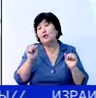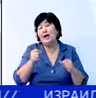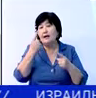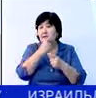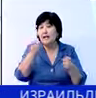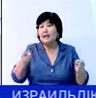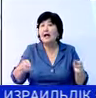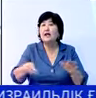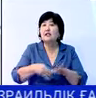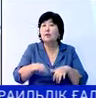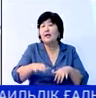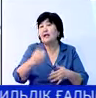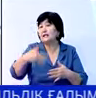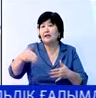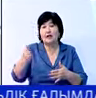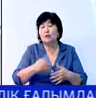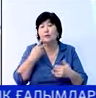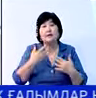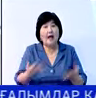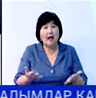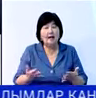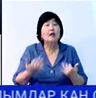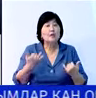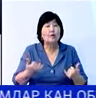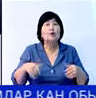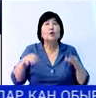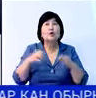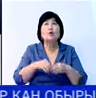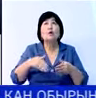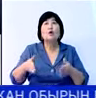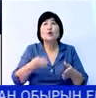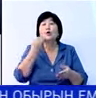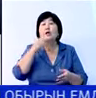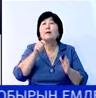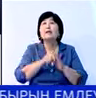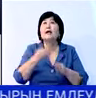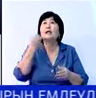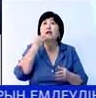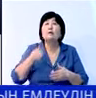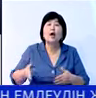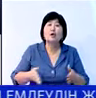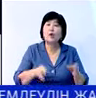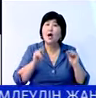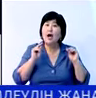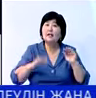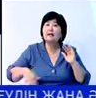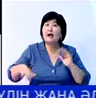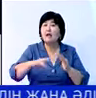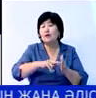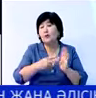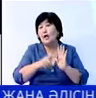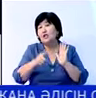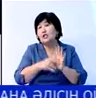Жариялылық сыбайластыққа жол бермейтіні ана айқын. Мониторингтік топ жол сапасын да анықтады. Сапалы жол адалдық алаңы жобасы аясында 7